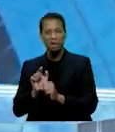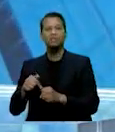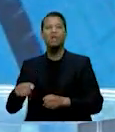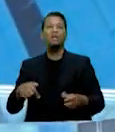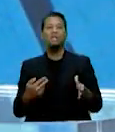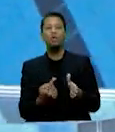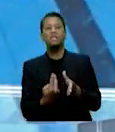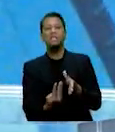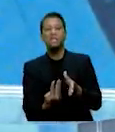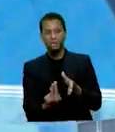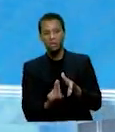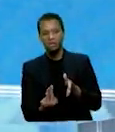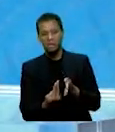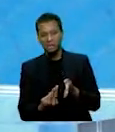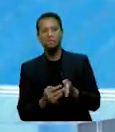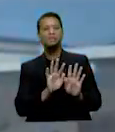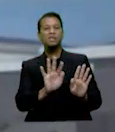tinggal masing-masing.